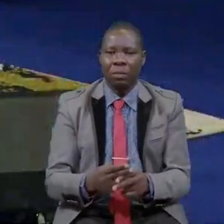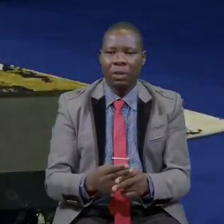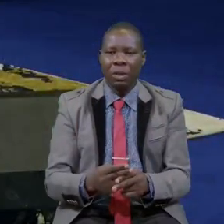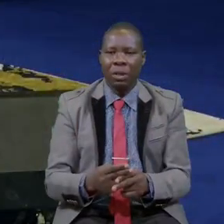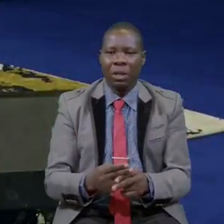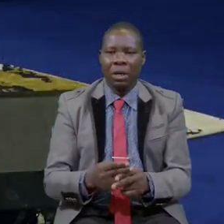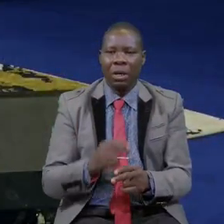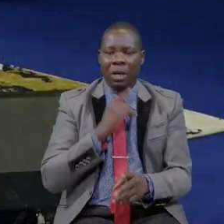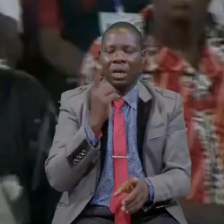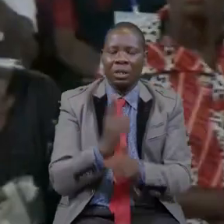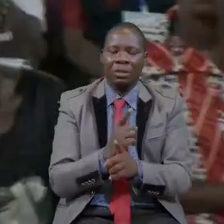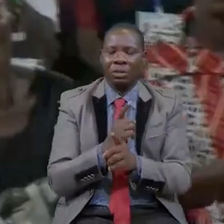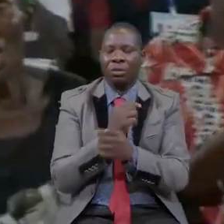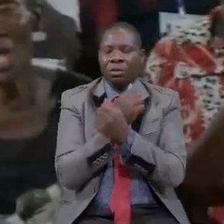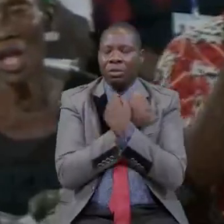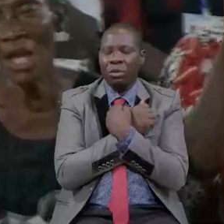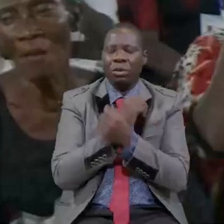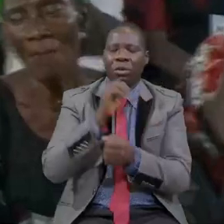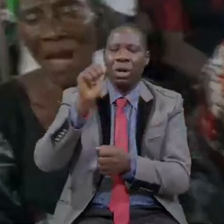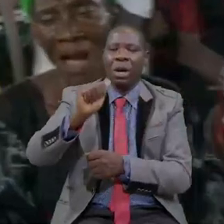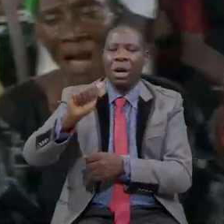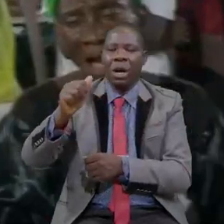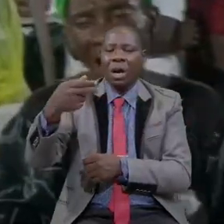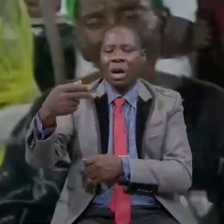J'aime l'amen de Aouda.